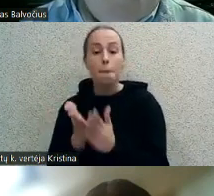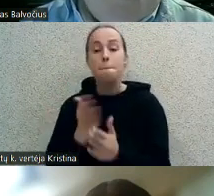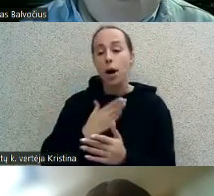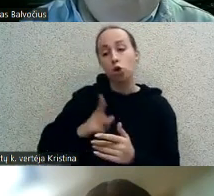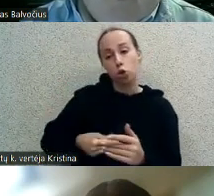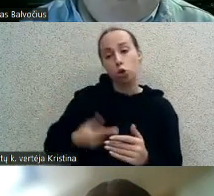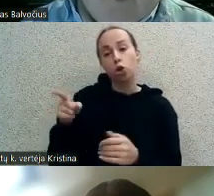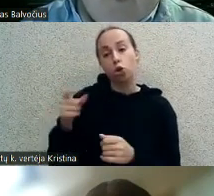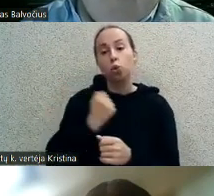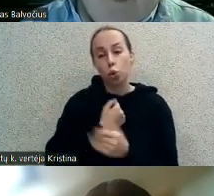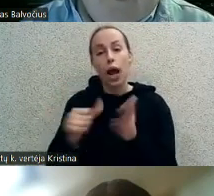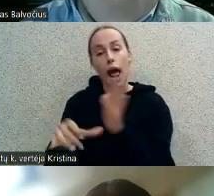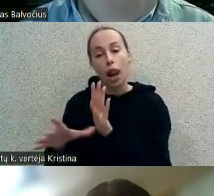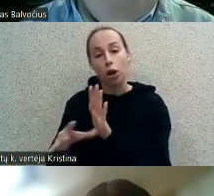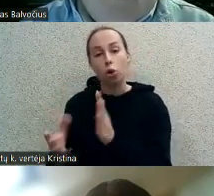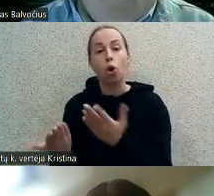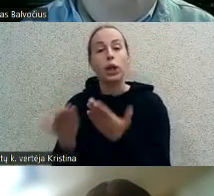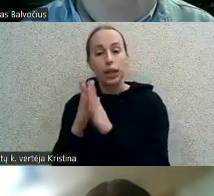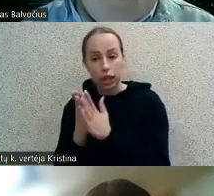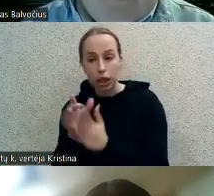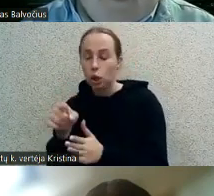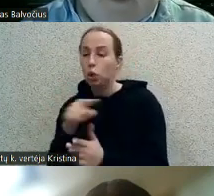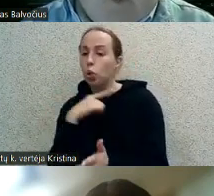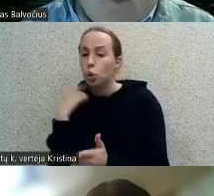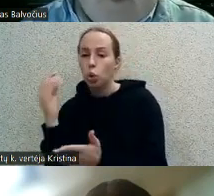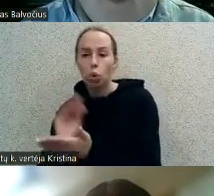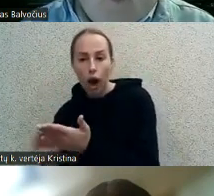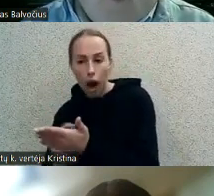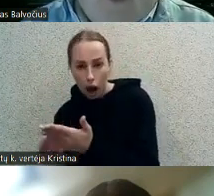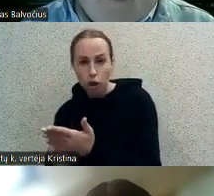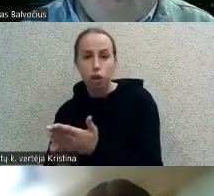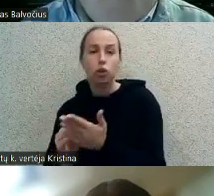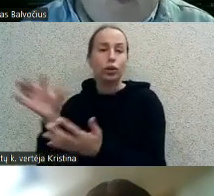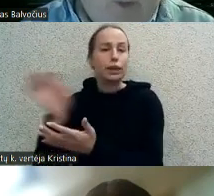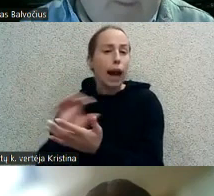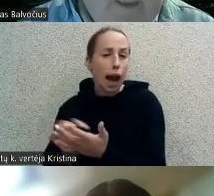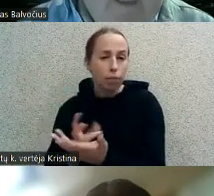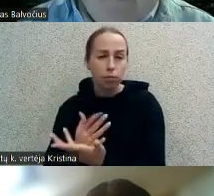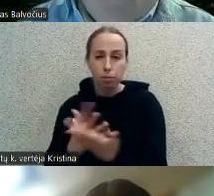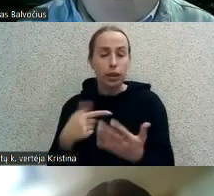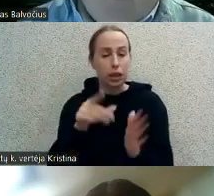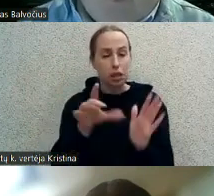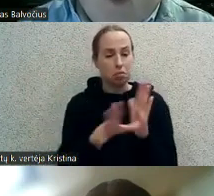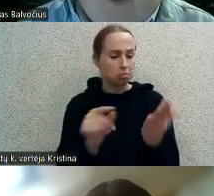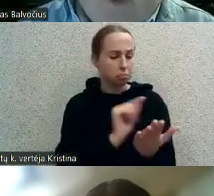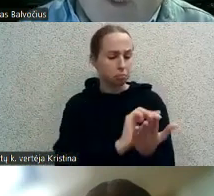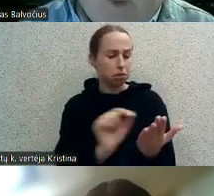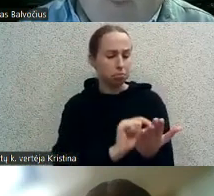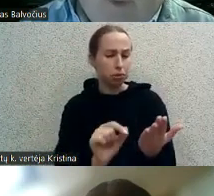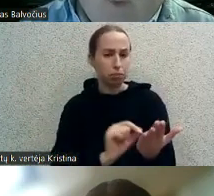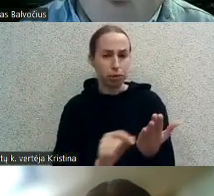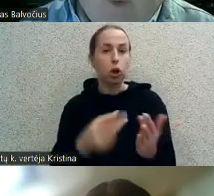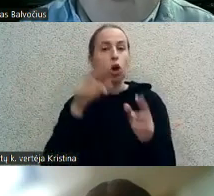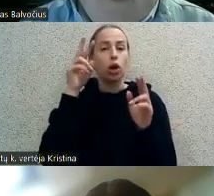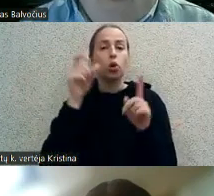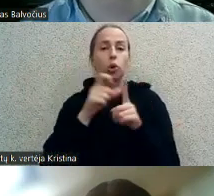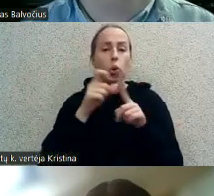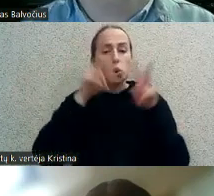daug straipsnių rašo, ji pasižymi citatas, kokios reikia automatiškai formuoja, nežinomus žodžius iš karto